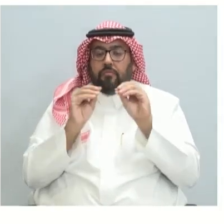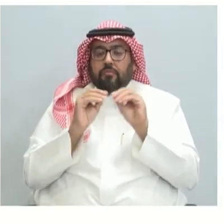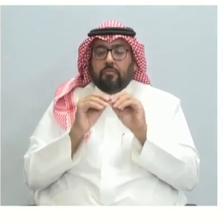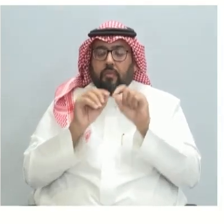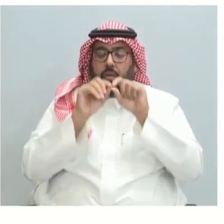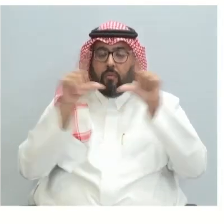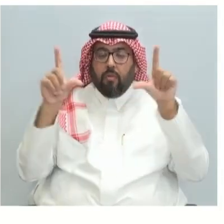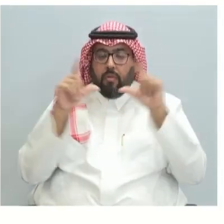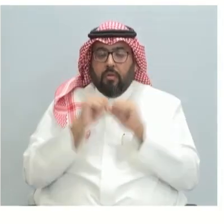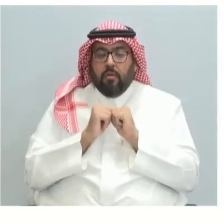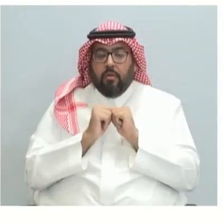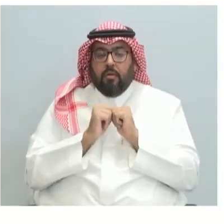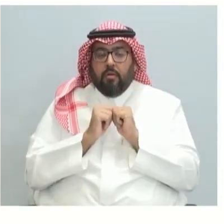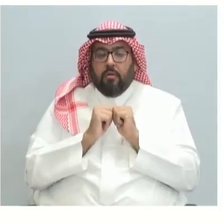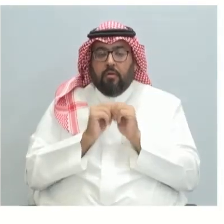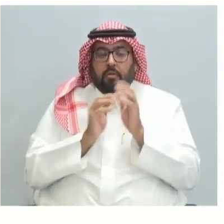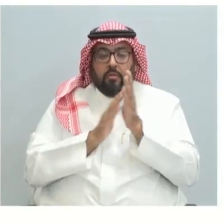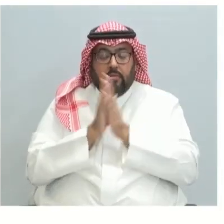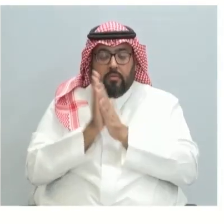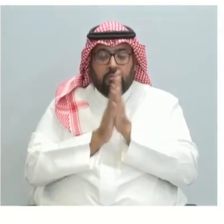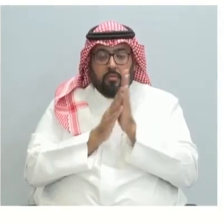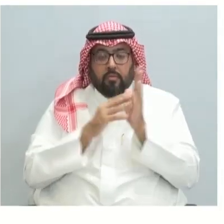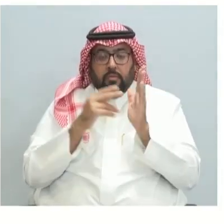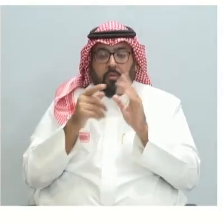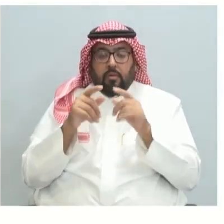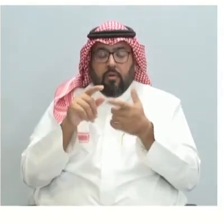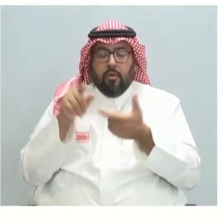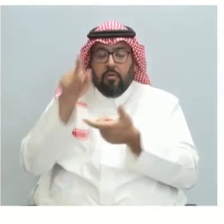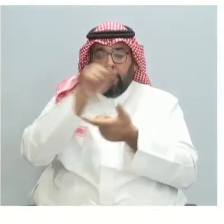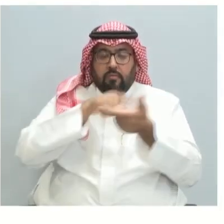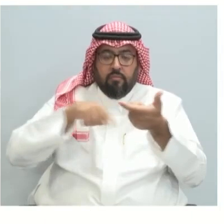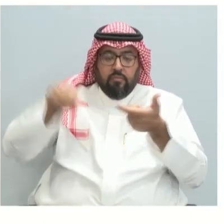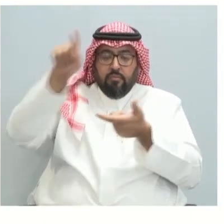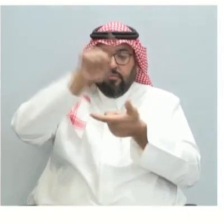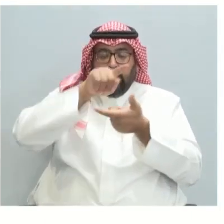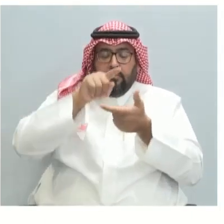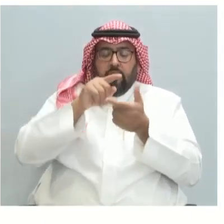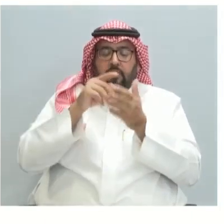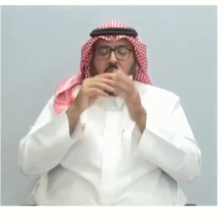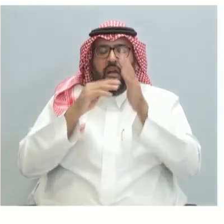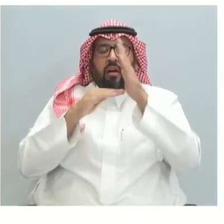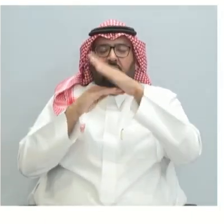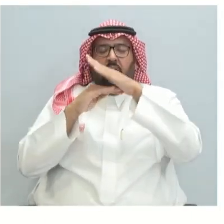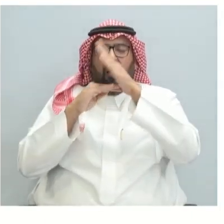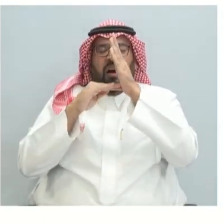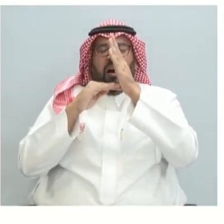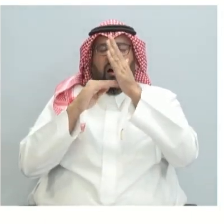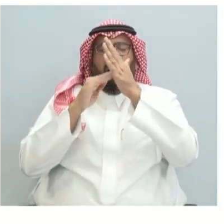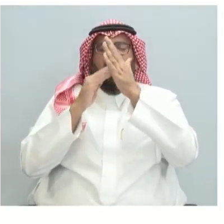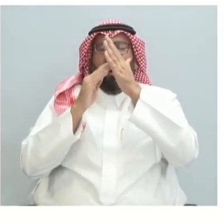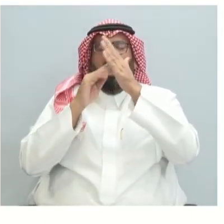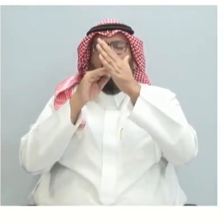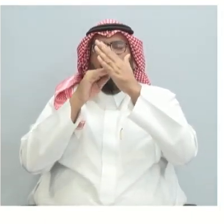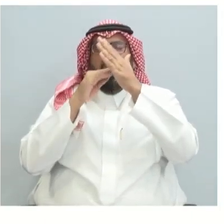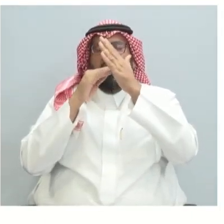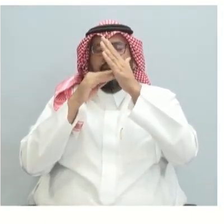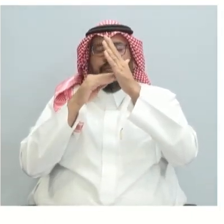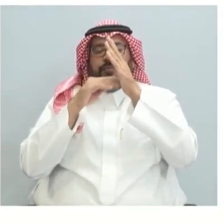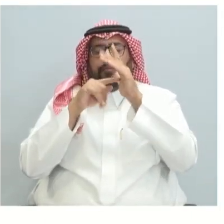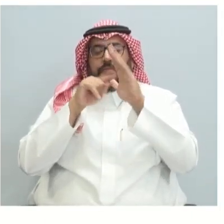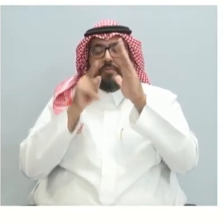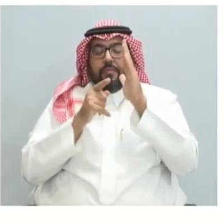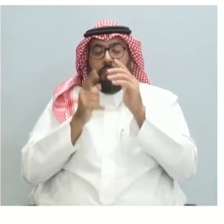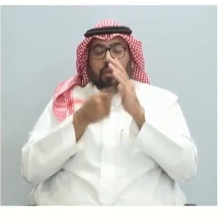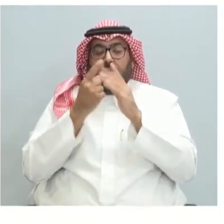موضح امامكم نستخدم نرسم دائره بنصف قطر مناسب ونستخدم المنقله لرسم الزاويه الاولى بقياس 162